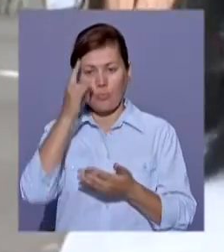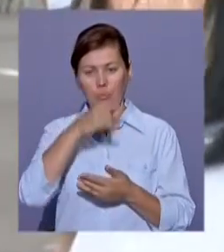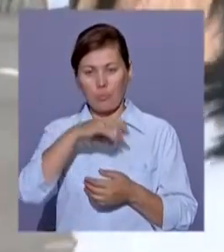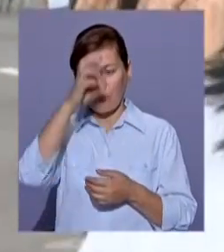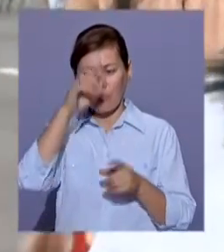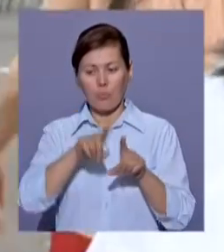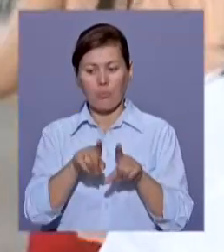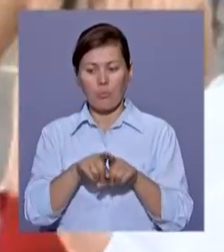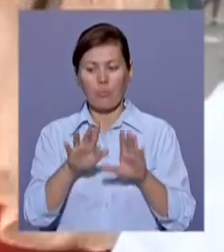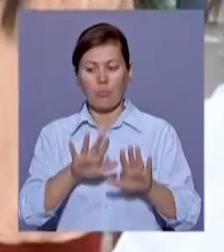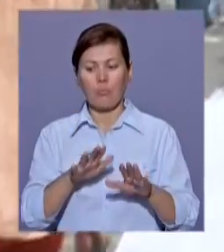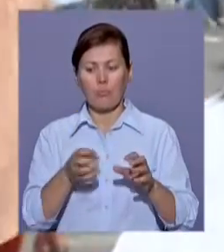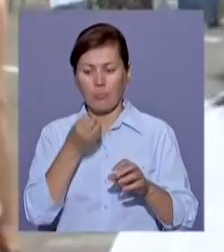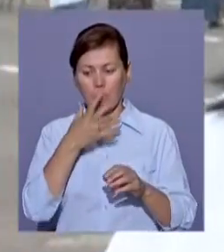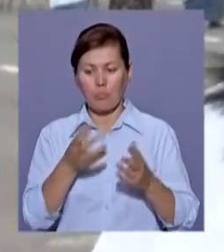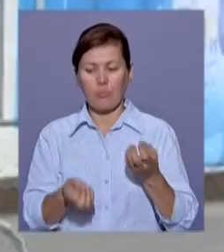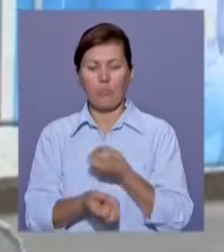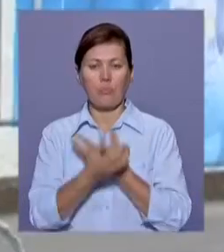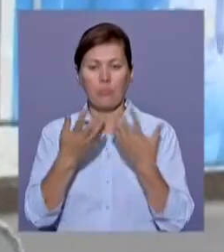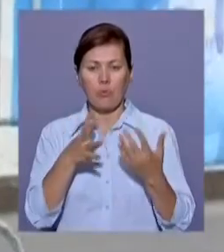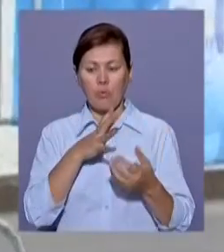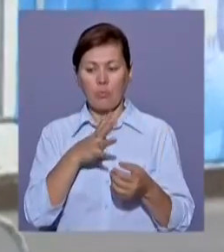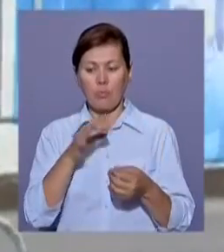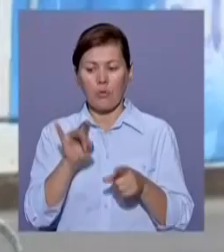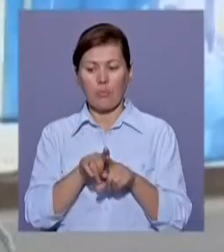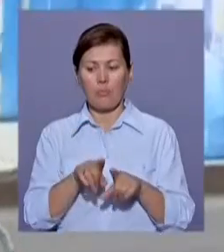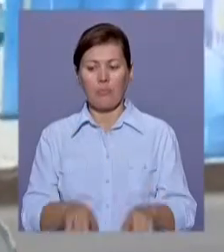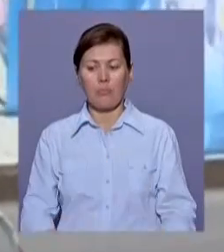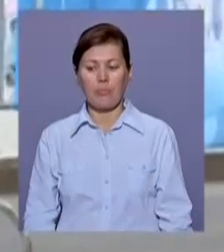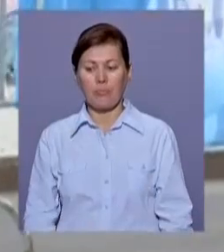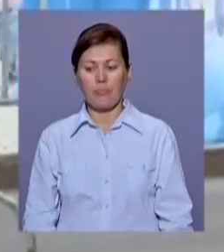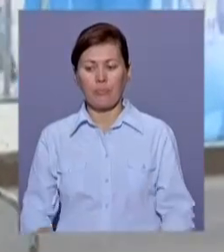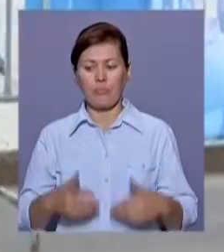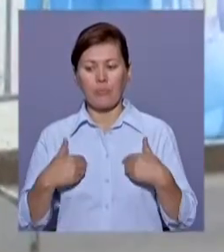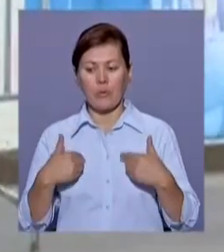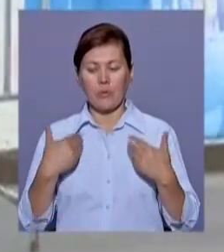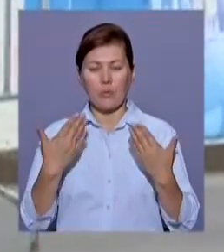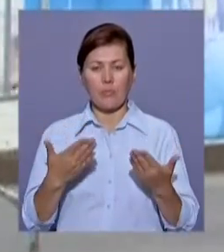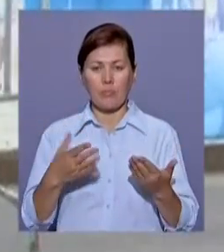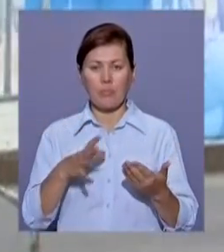еліміз тек жайлана берсін. Поздравляю